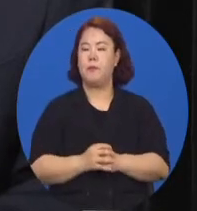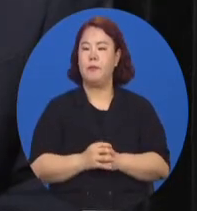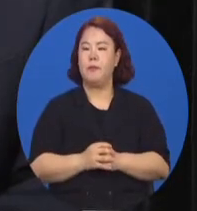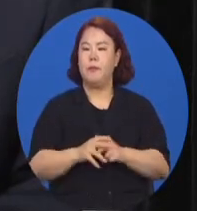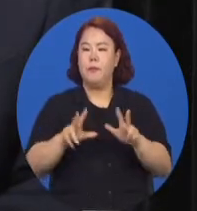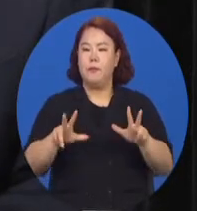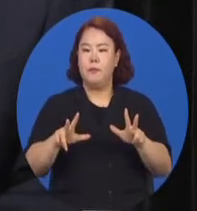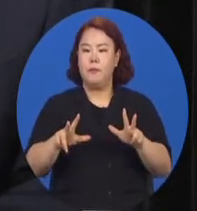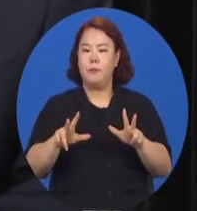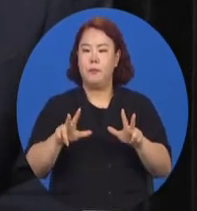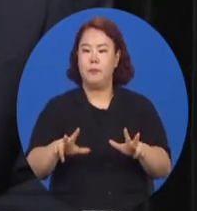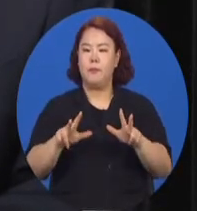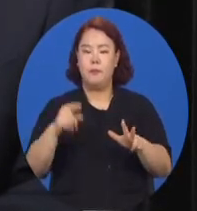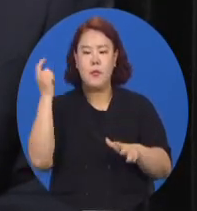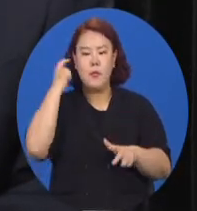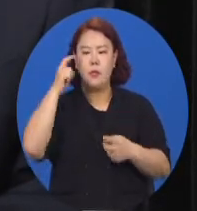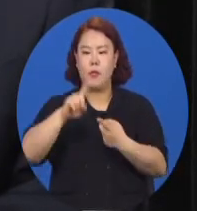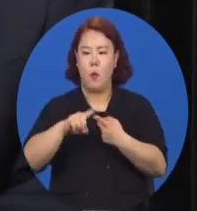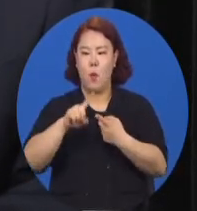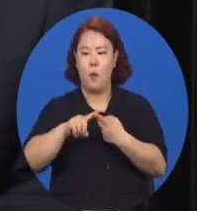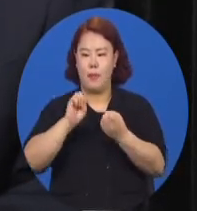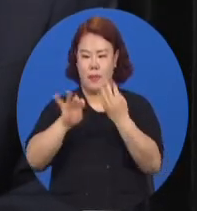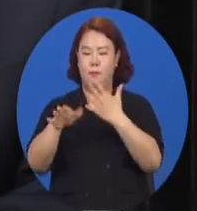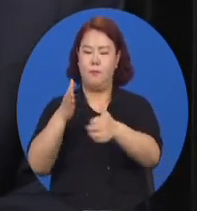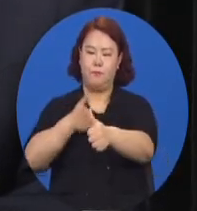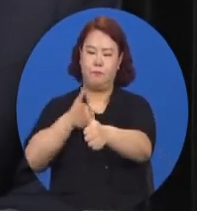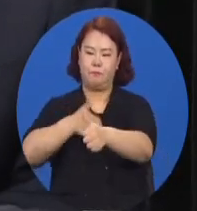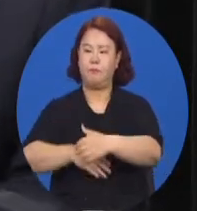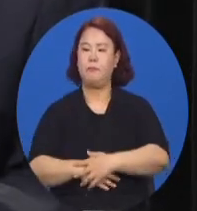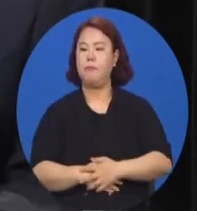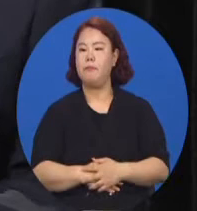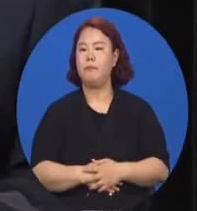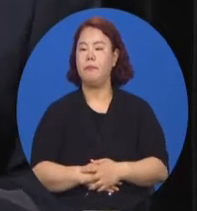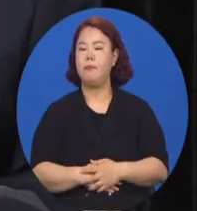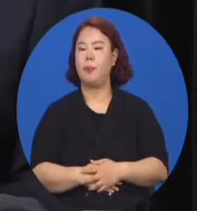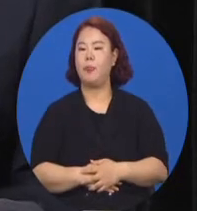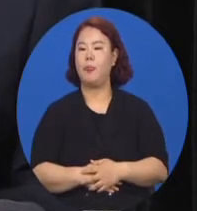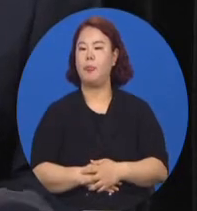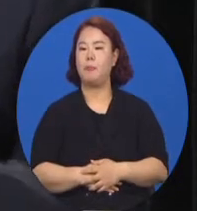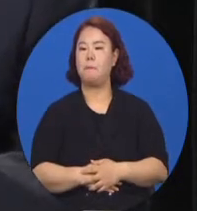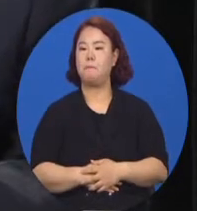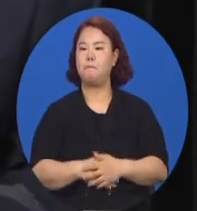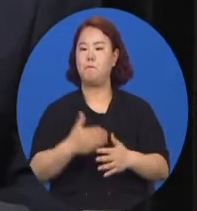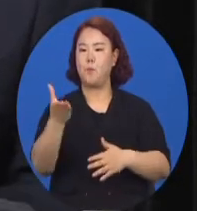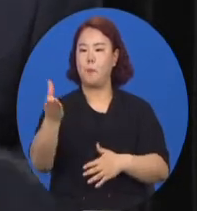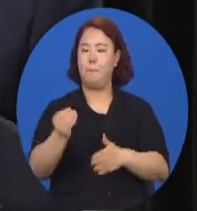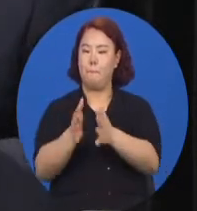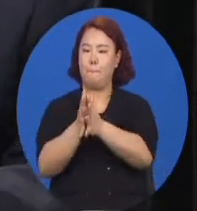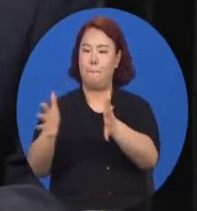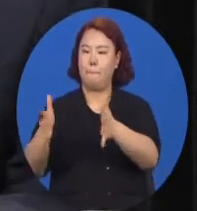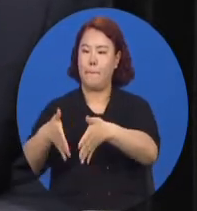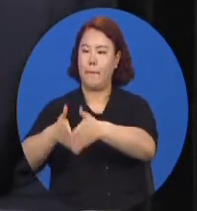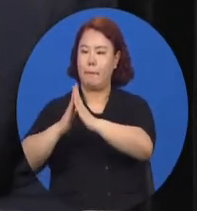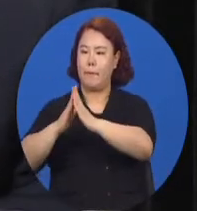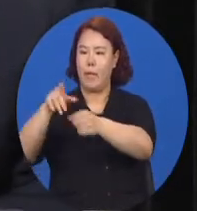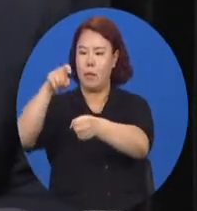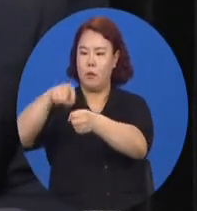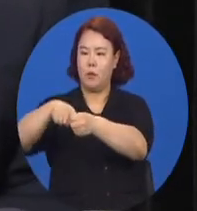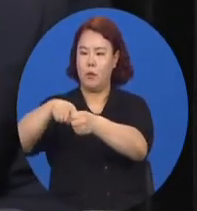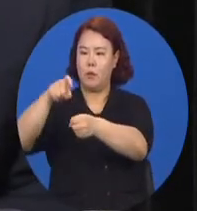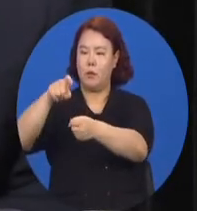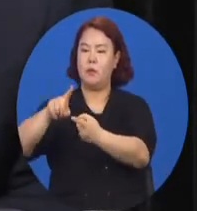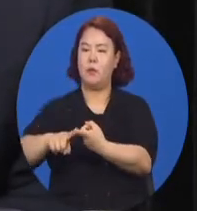들으신 내용까지만 해서 좀 견해를 밝혀주실까요? 답변해 주시죠, 류 의원님. 예. 이제 임대 아파트를 설립하는 목적에